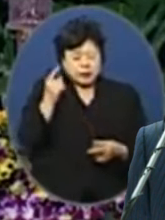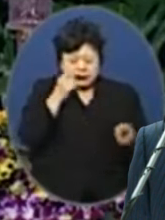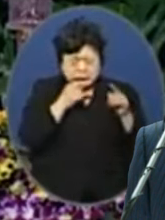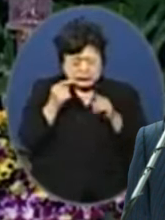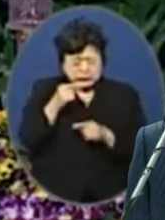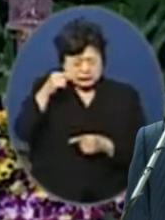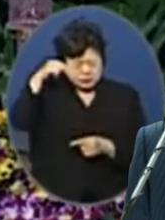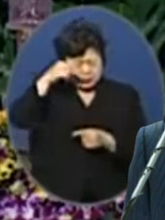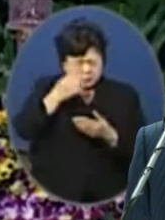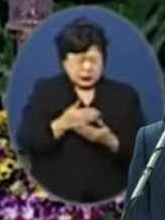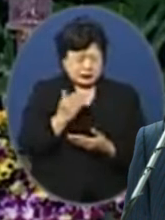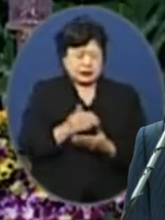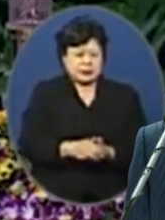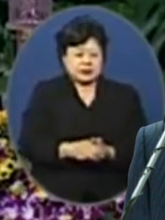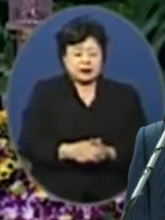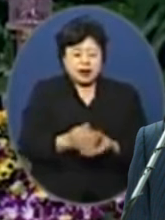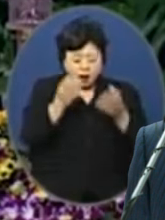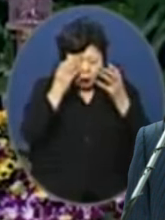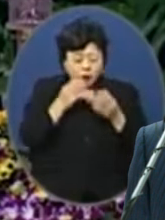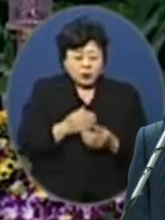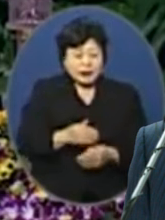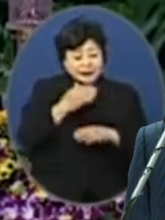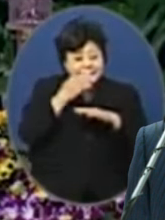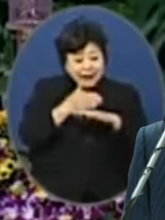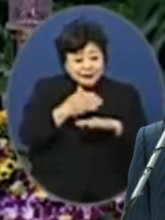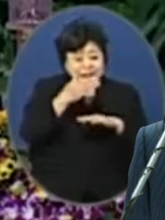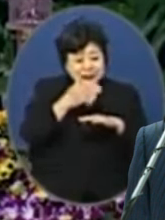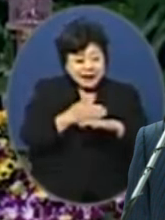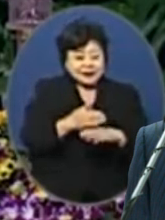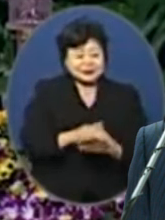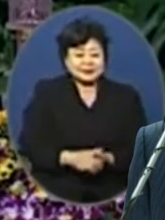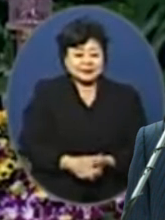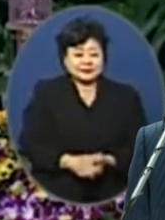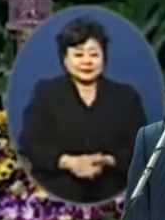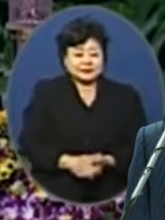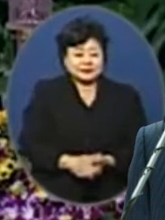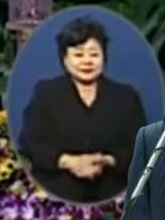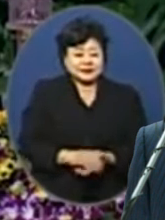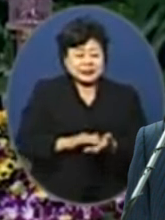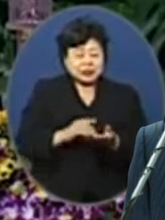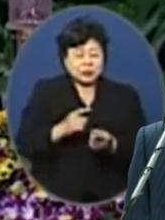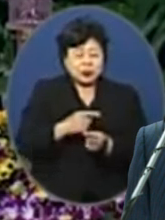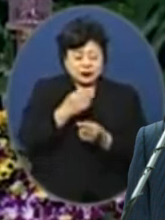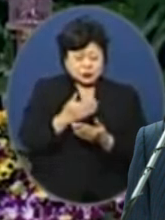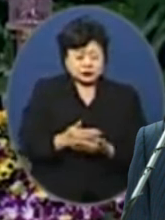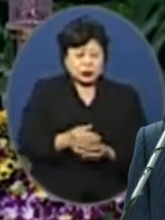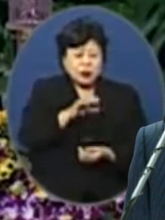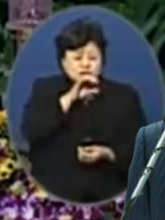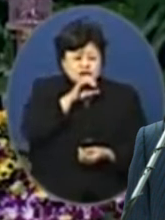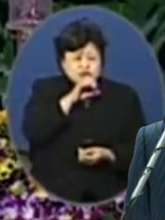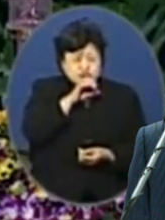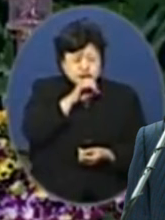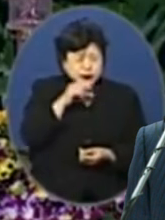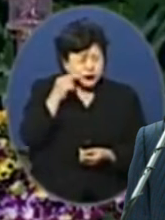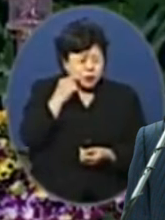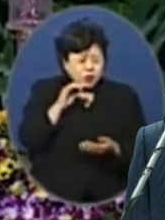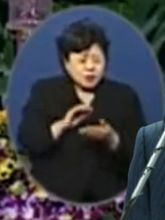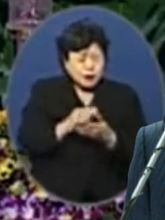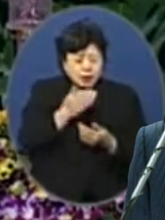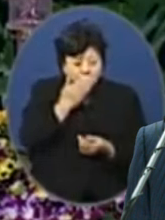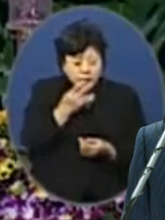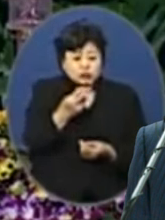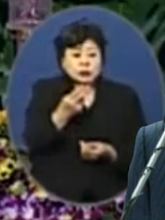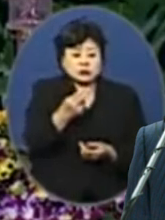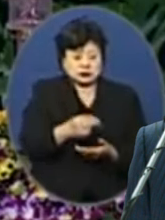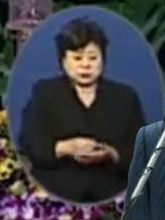가져오게 되는 것입니다 고난을 감사로 약으로 변화시키는지 불평으로 독로 변화시킬 수가 있는